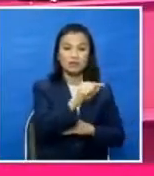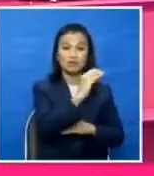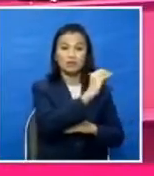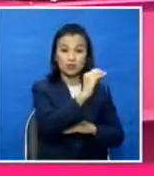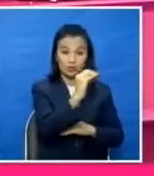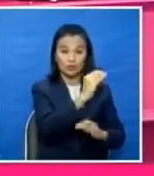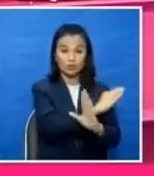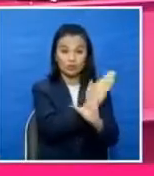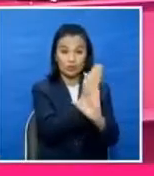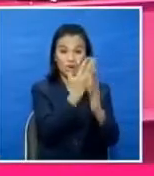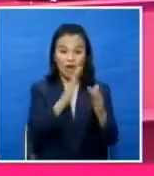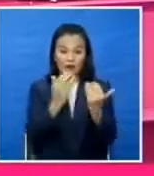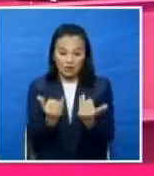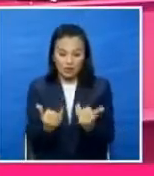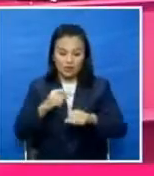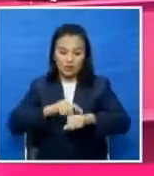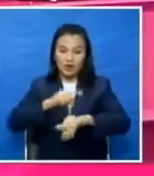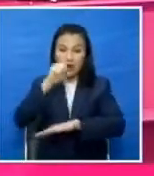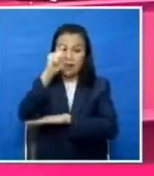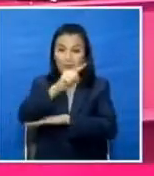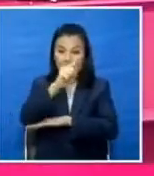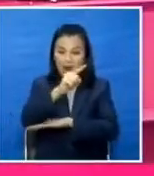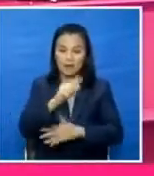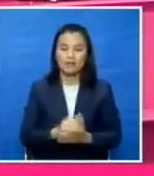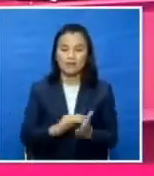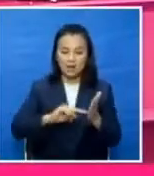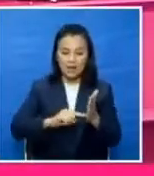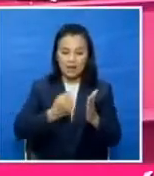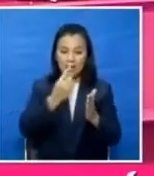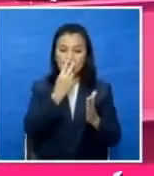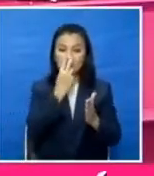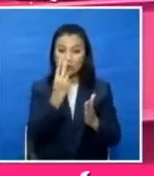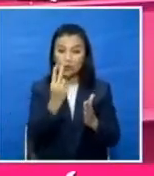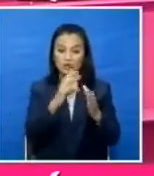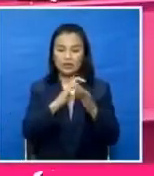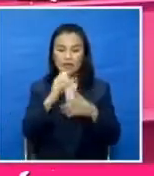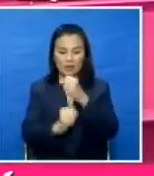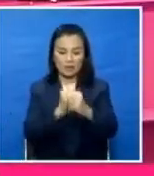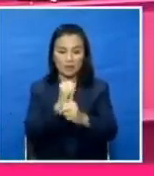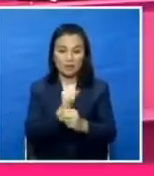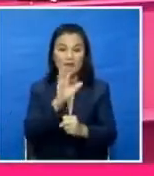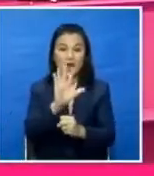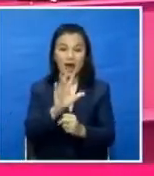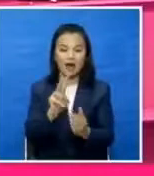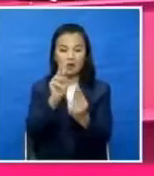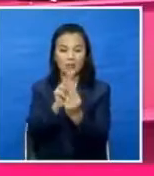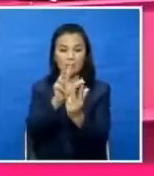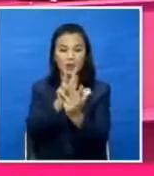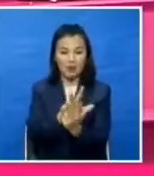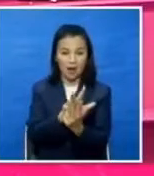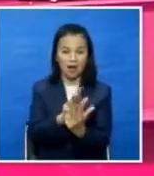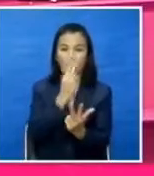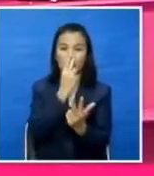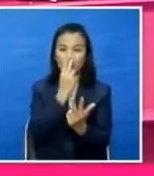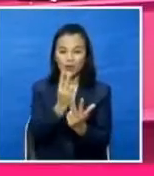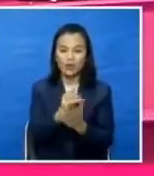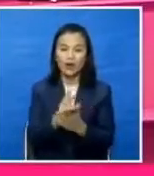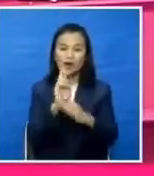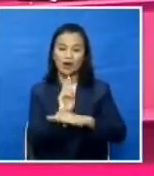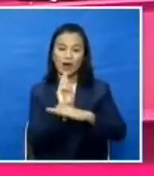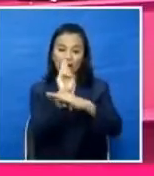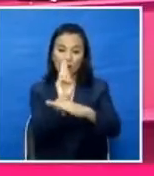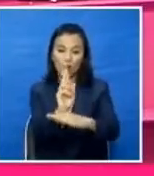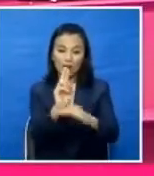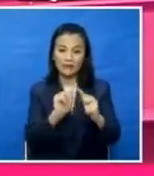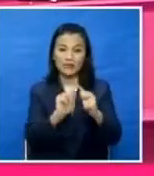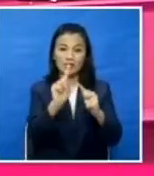ก็จะได้รับชมการถ่ายทอดสดการออกรางวัลสลากออมสินพิเศษ5ปีค่ะก็จะได้ลุ้นรางวัลสูงสุดรางวัลที่1ราง